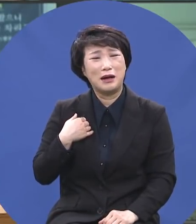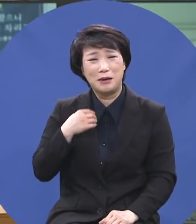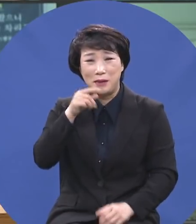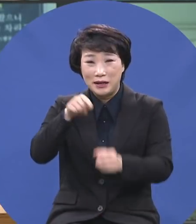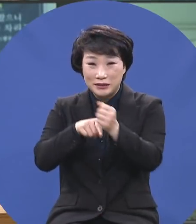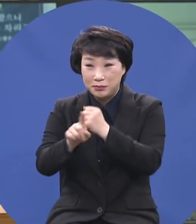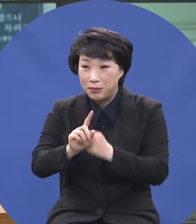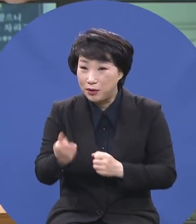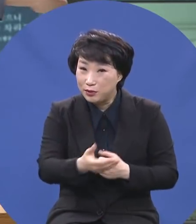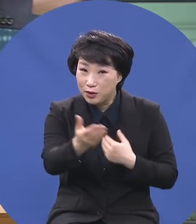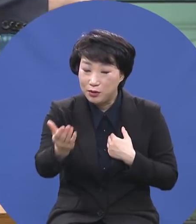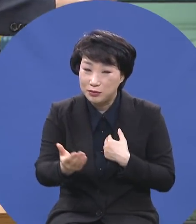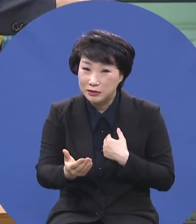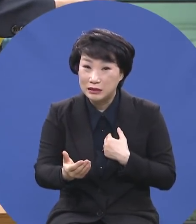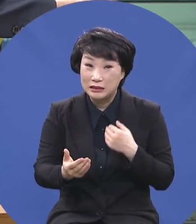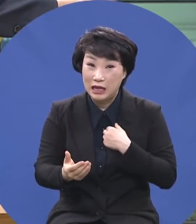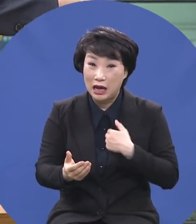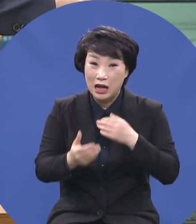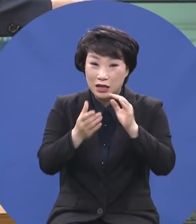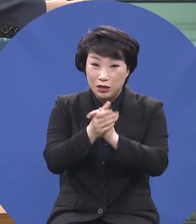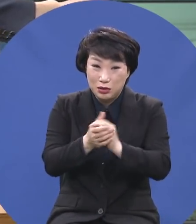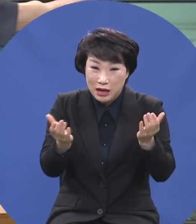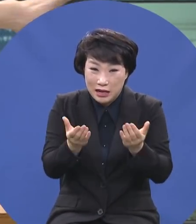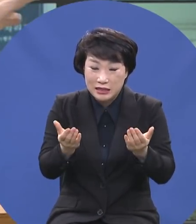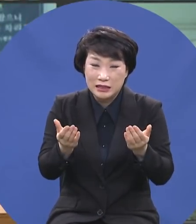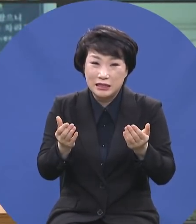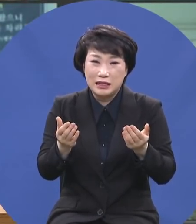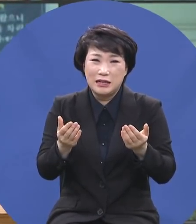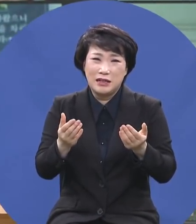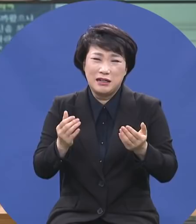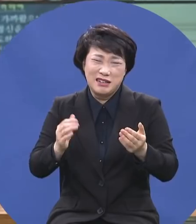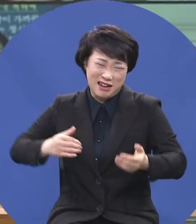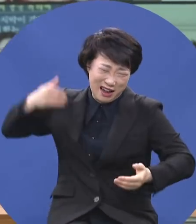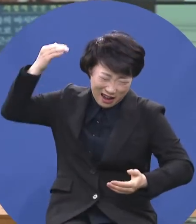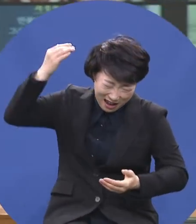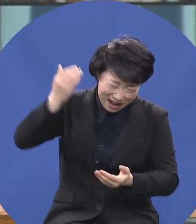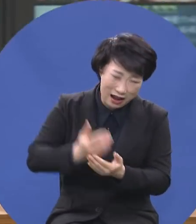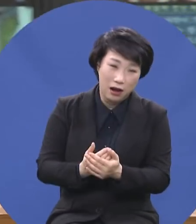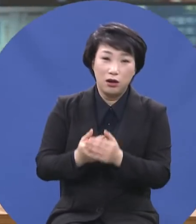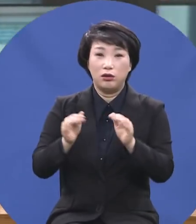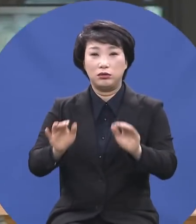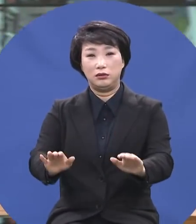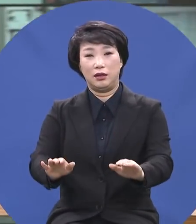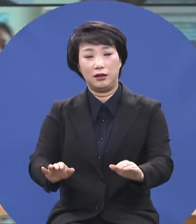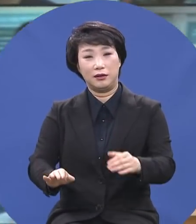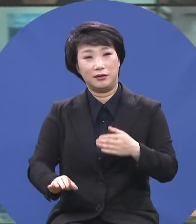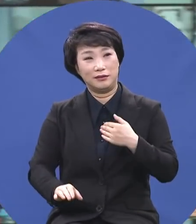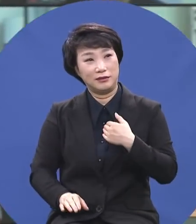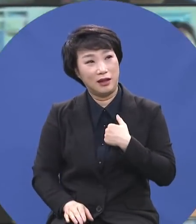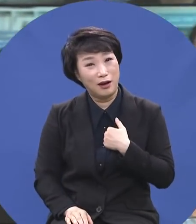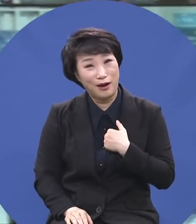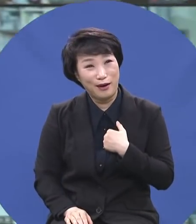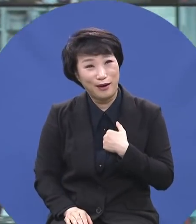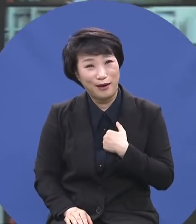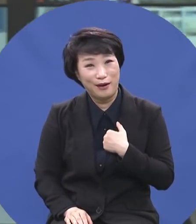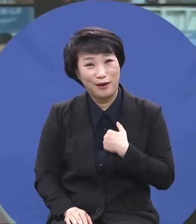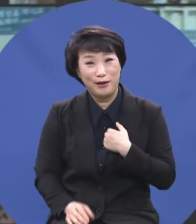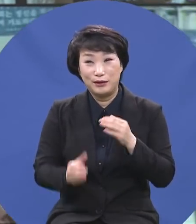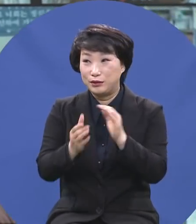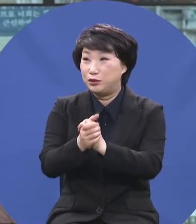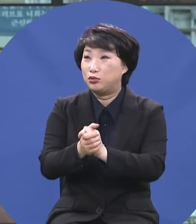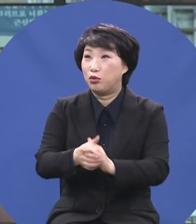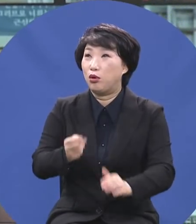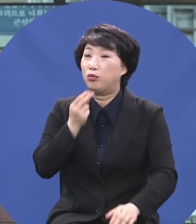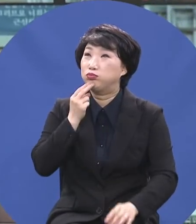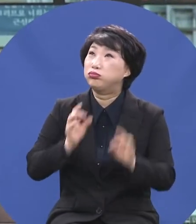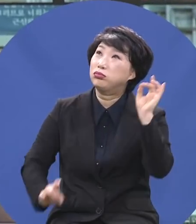얘기냐? 기도할 것이 수없이 많은데 내가 기도를